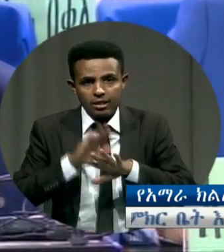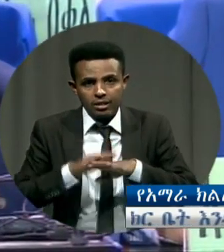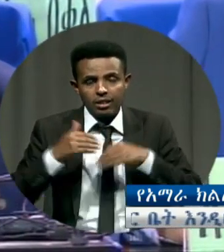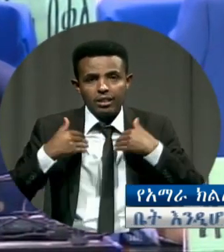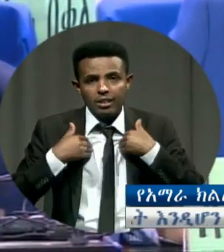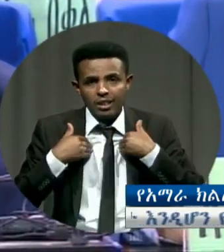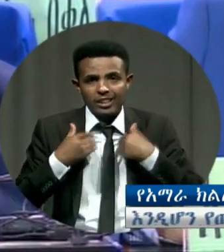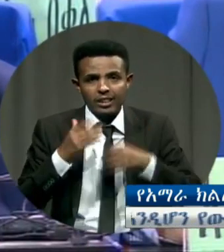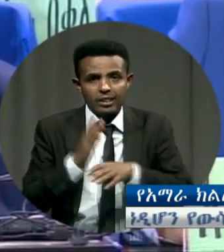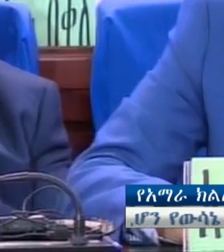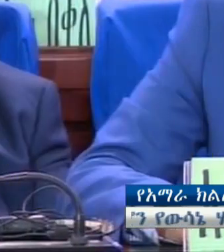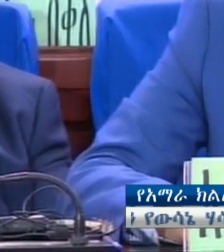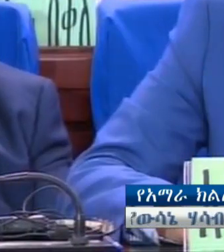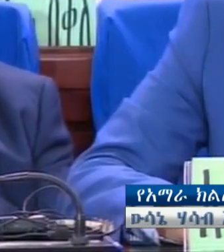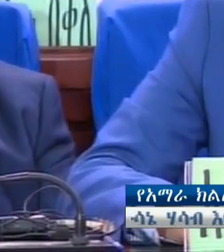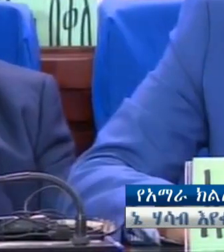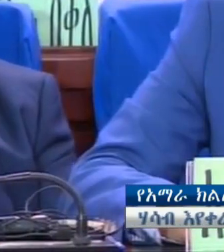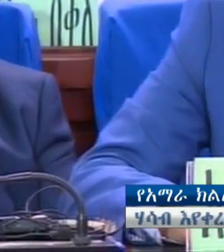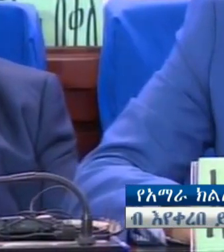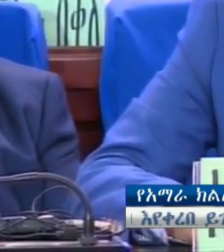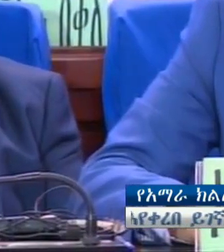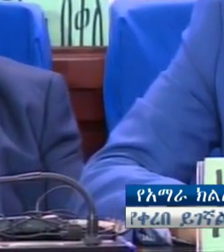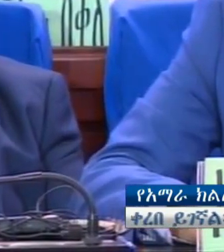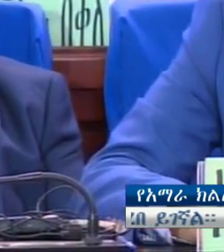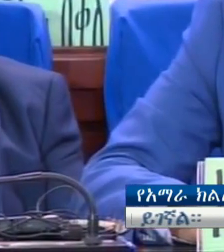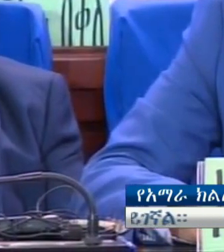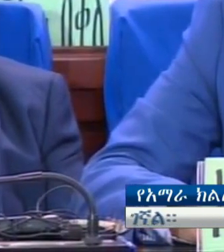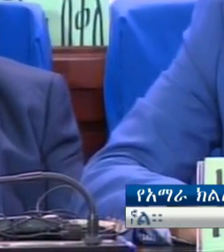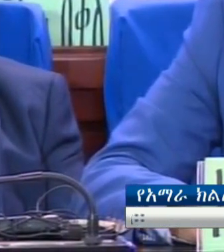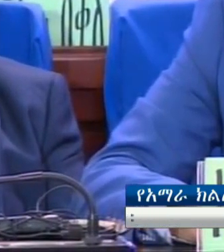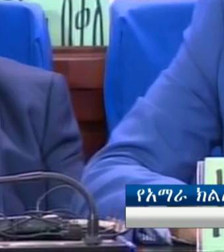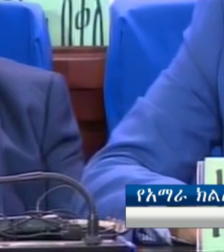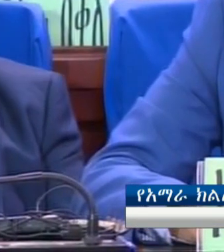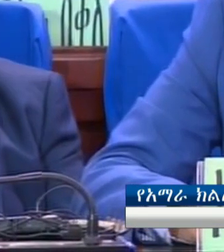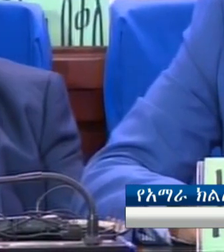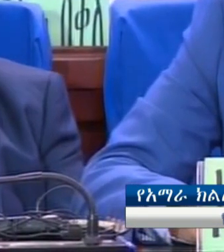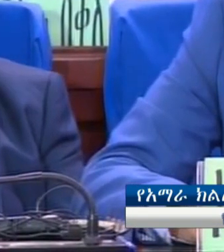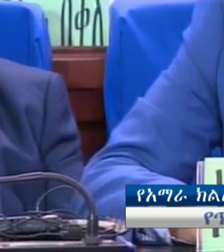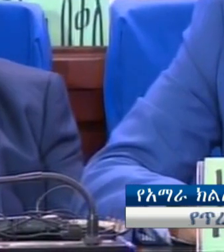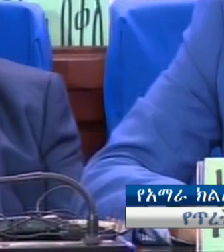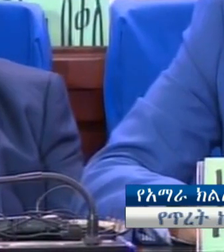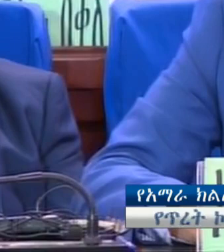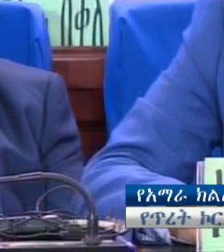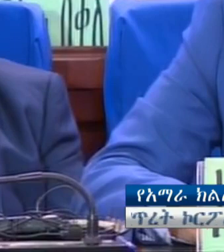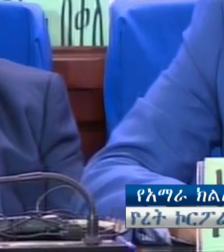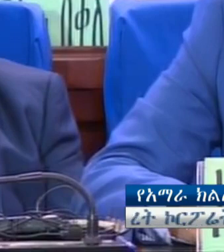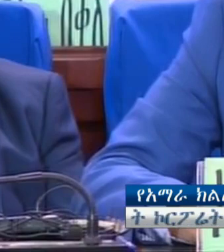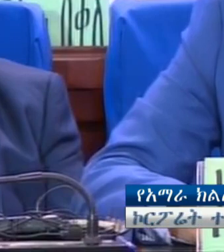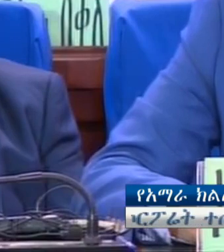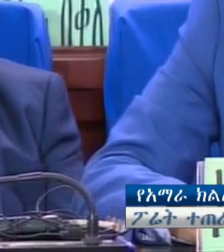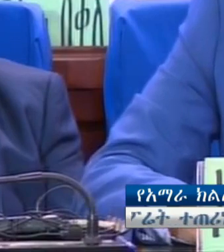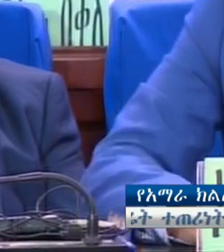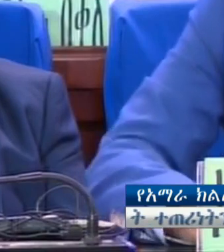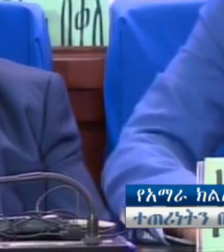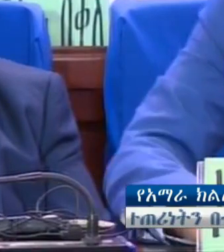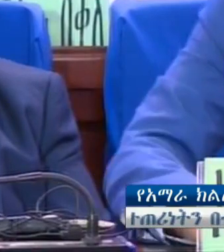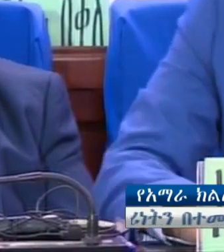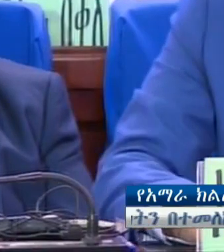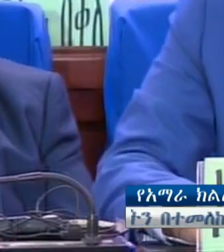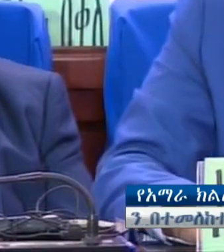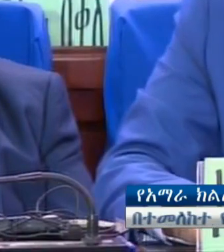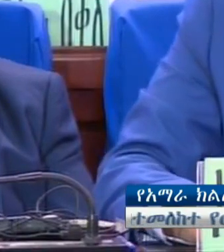እንዲስተካከሉ የህዝብ ወኪል የሆነ የክልሉ ምክር ቤት ተጠሪ እንዲሆኑ መንግስት እና የክልሉ ህዝብ ፍላጎት የጎላ መሆኑን ይህንን በህጋዊ